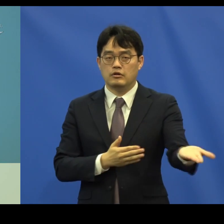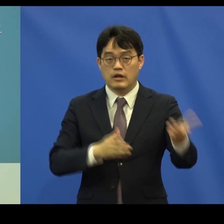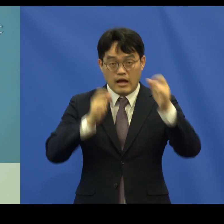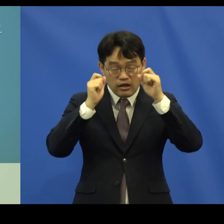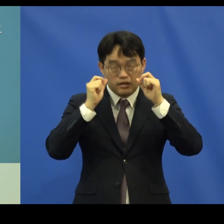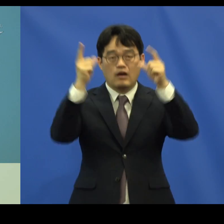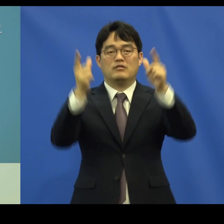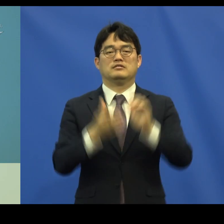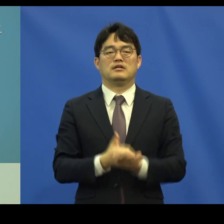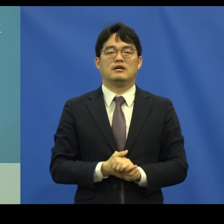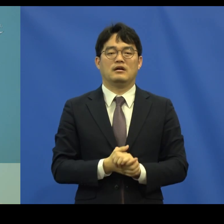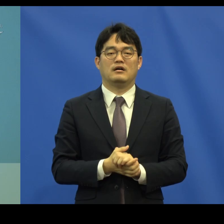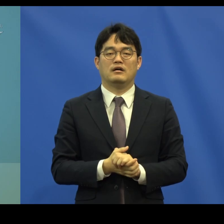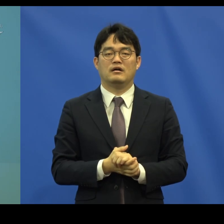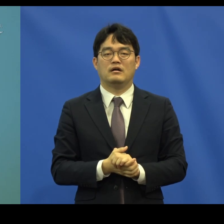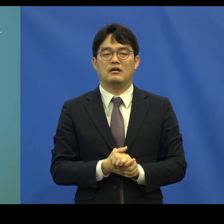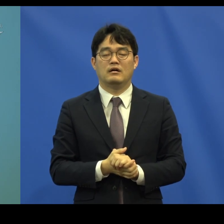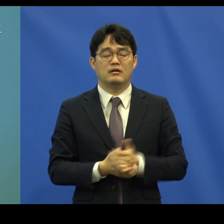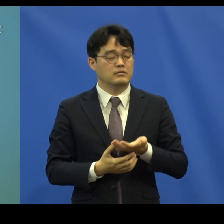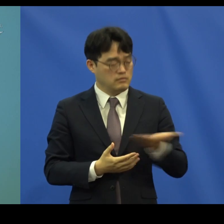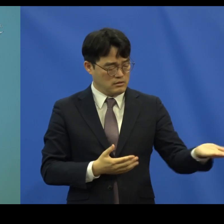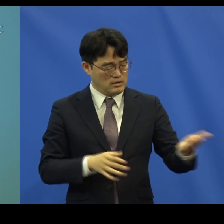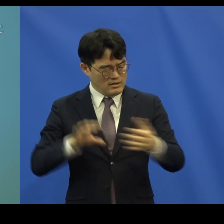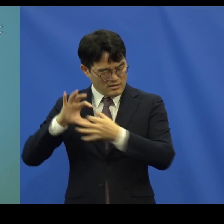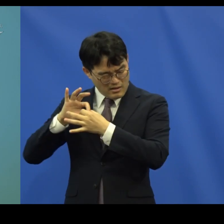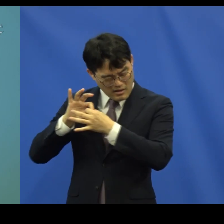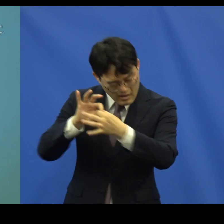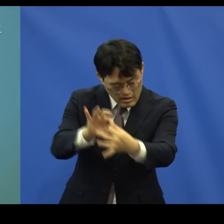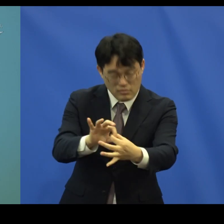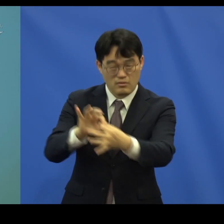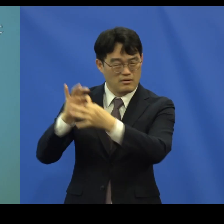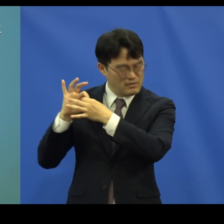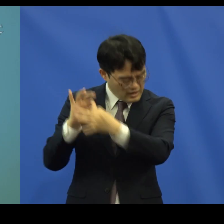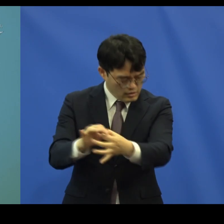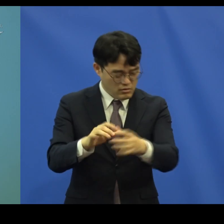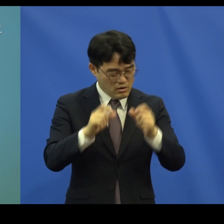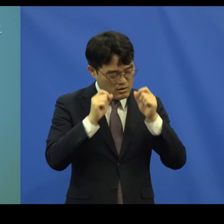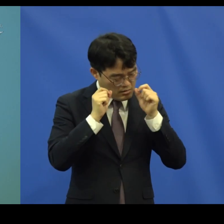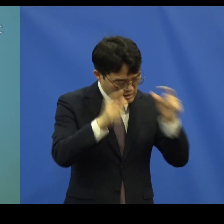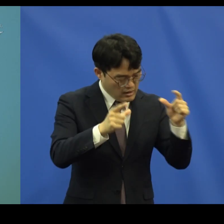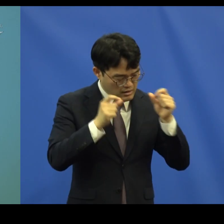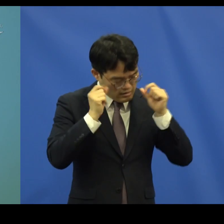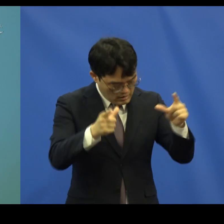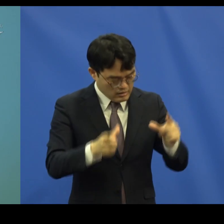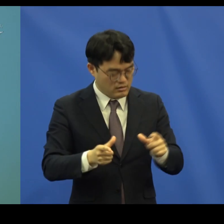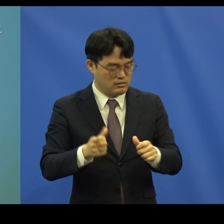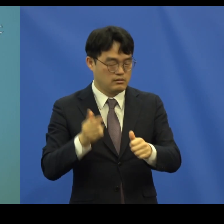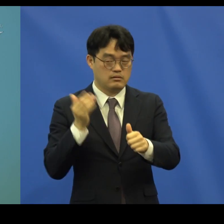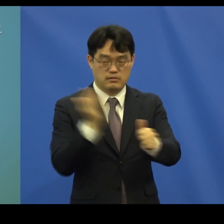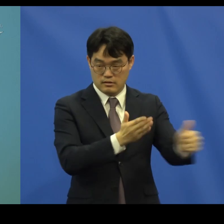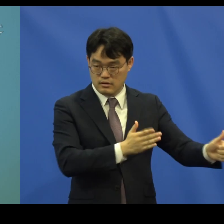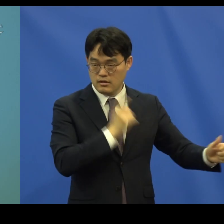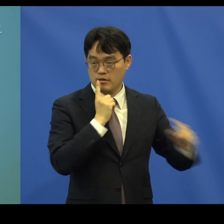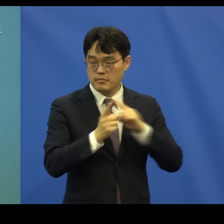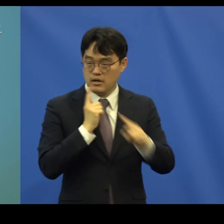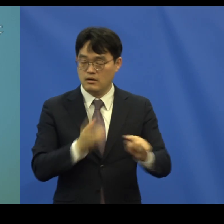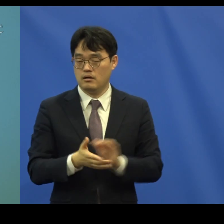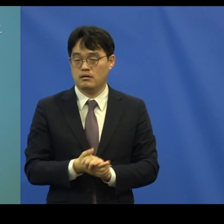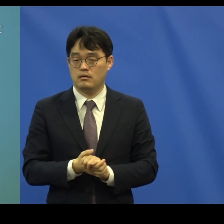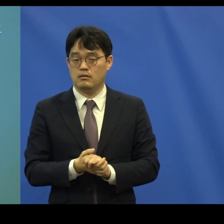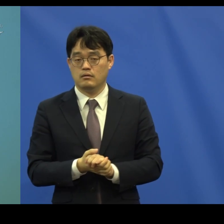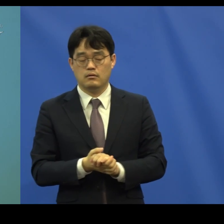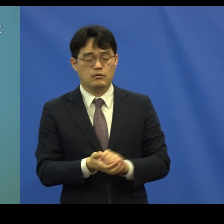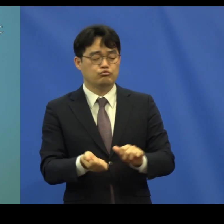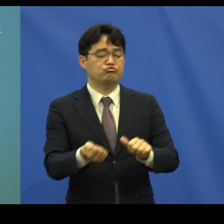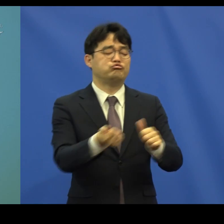그리고 원문상으로 보면 지속적으로 깨어 있으라. 깨어나야 된다. 자, 근데 죽은 자인데